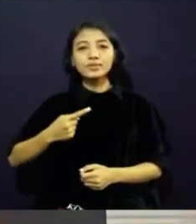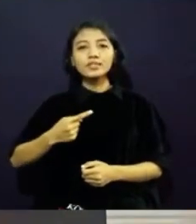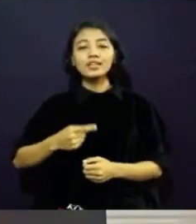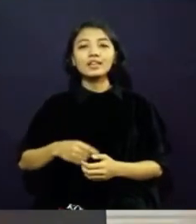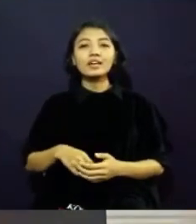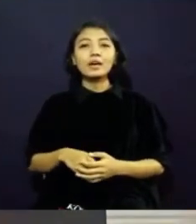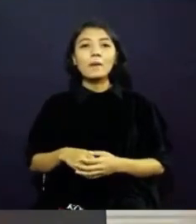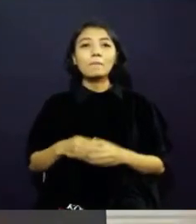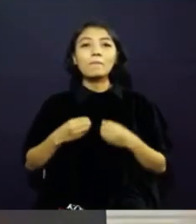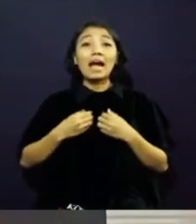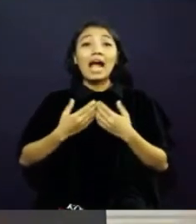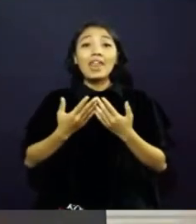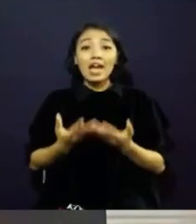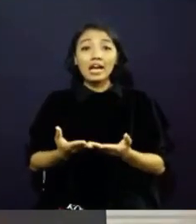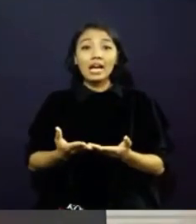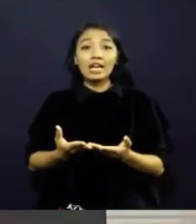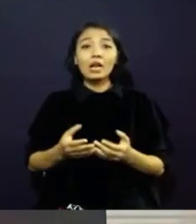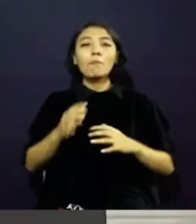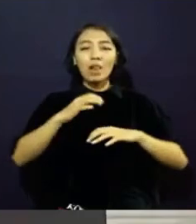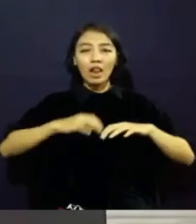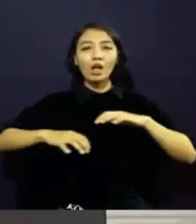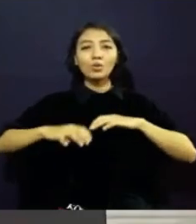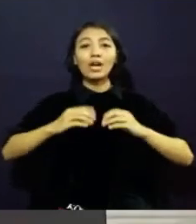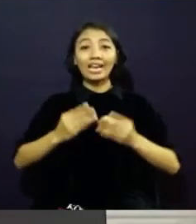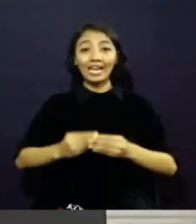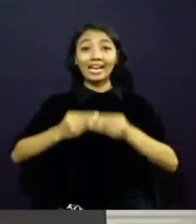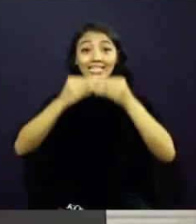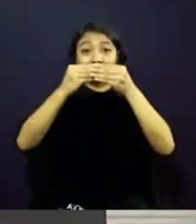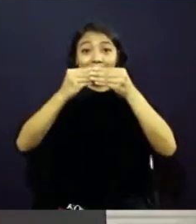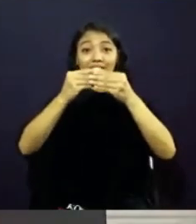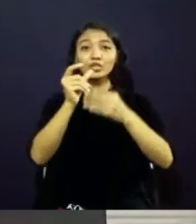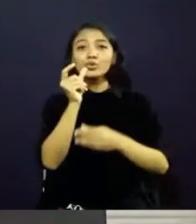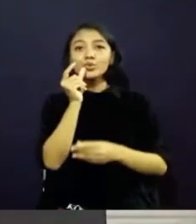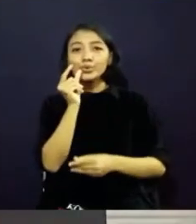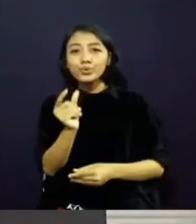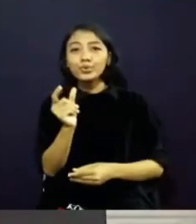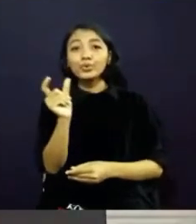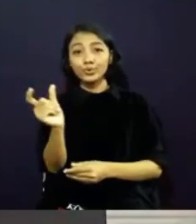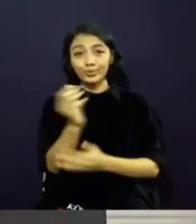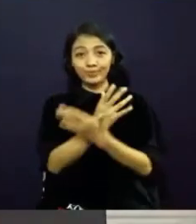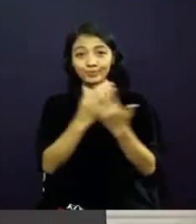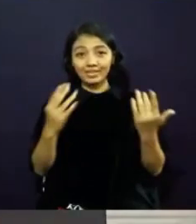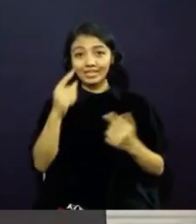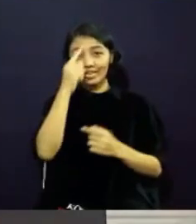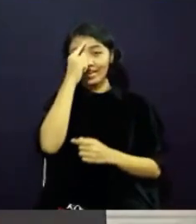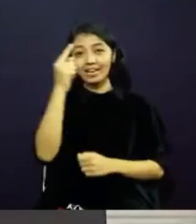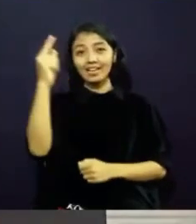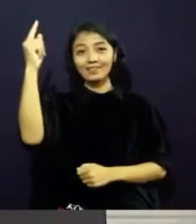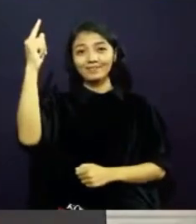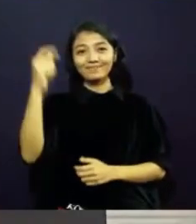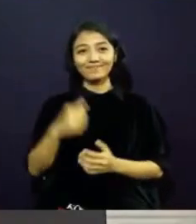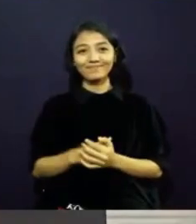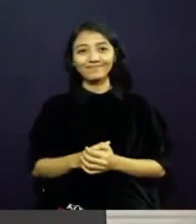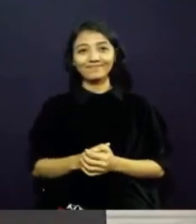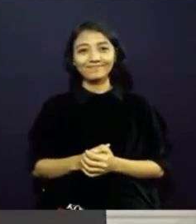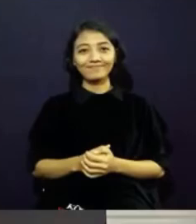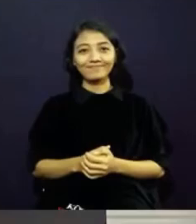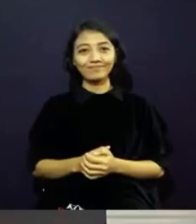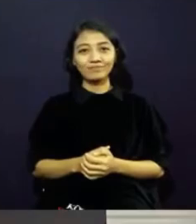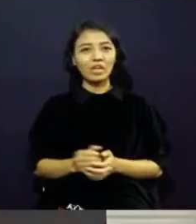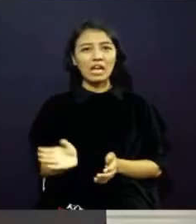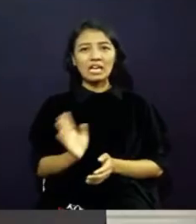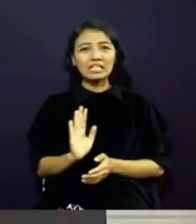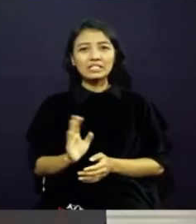Bagi kita para imam bagi umat Allah dengan sampai karena tidak ada perayaan untuk umat